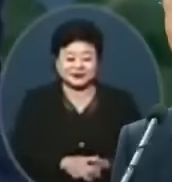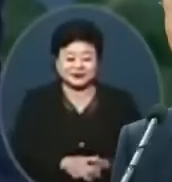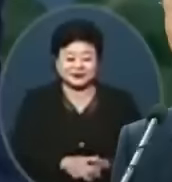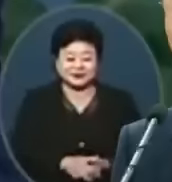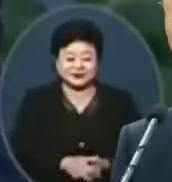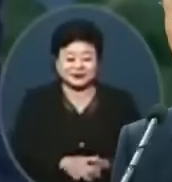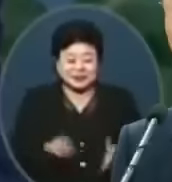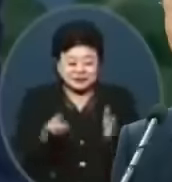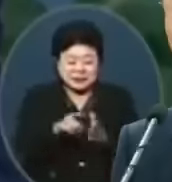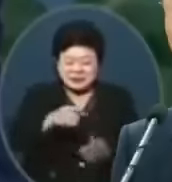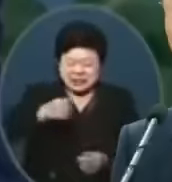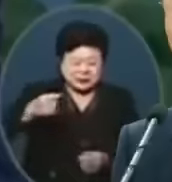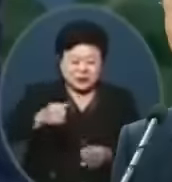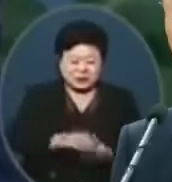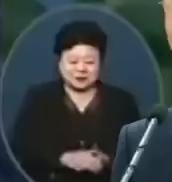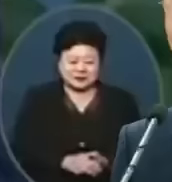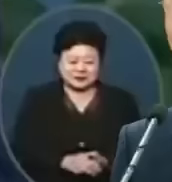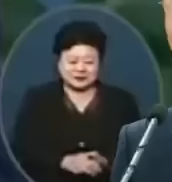쟁쟁한 믿음을 가지고 있다.